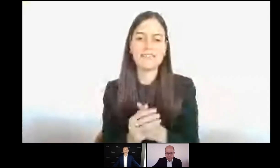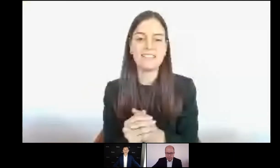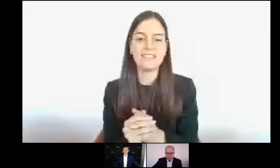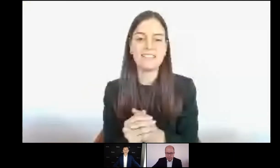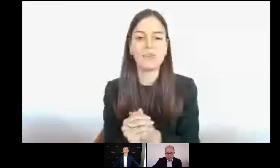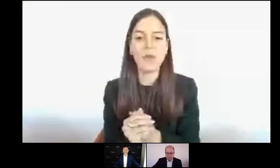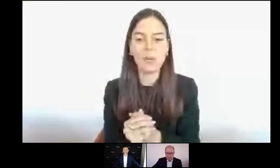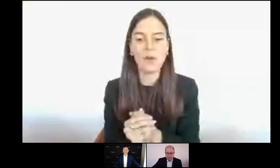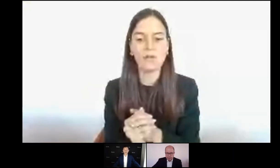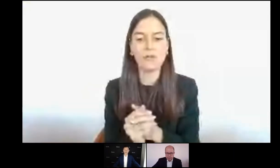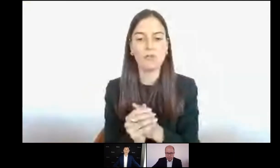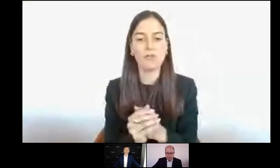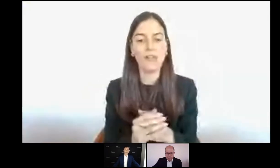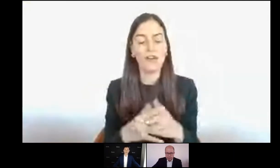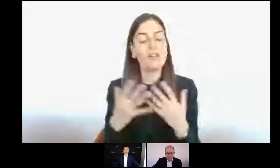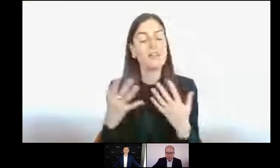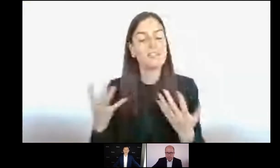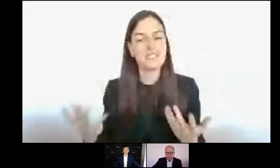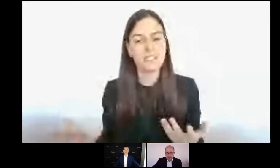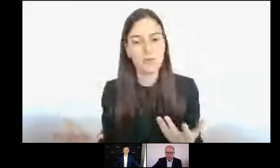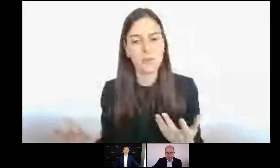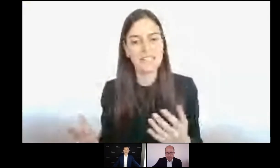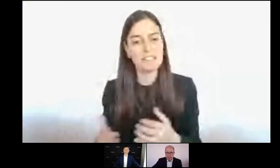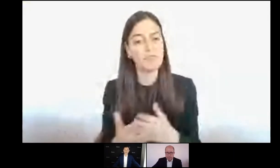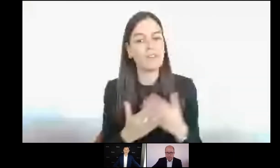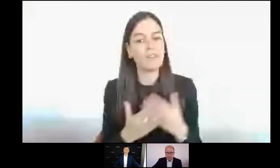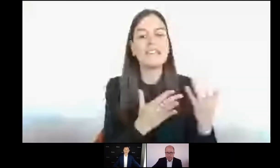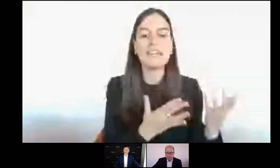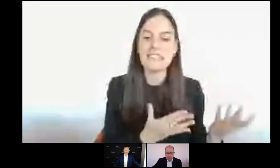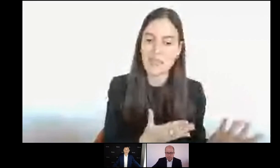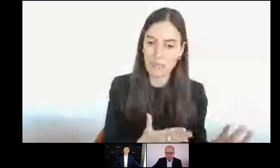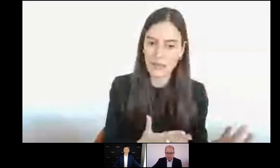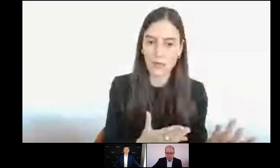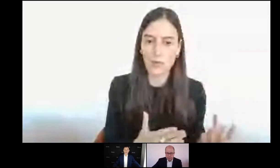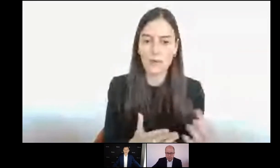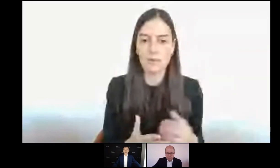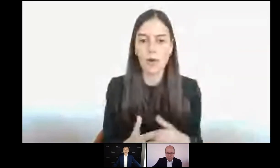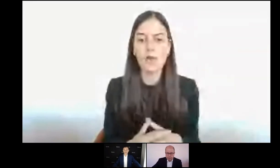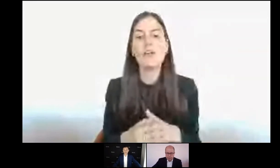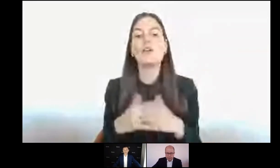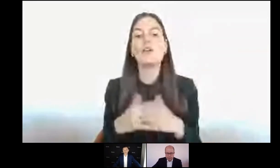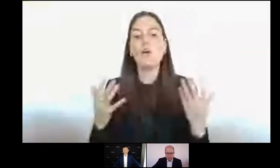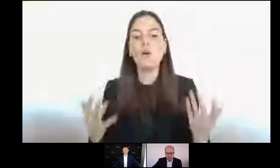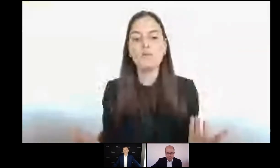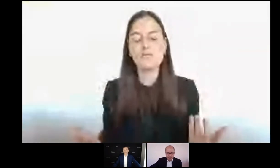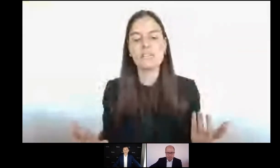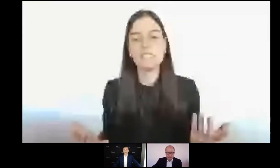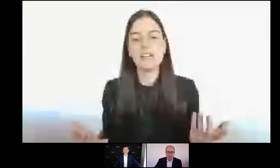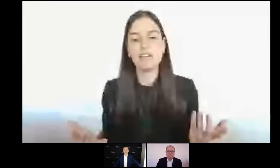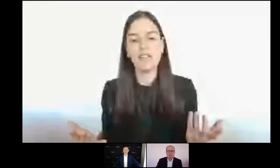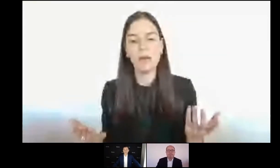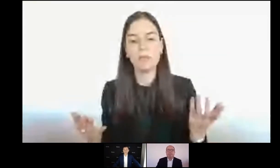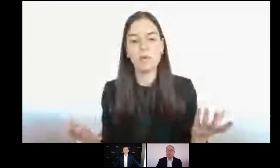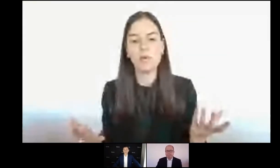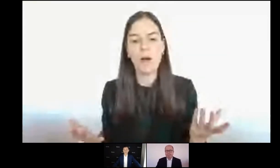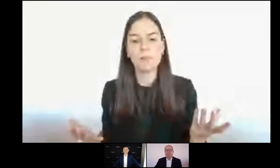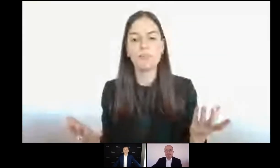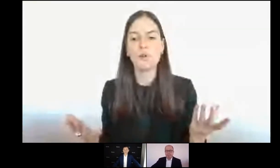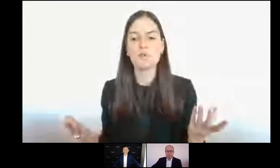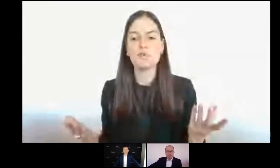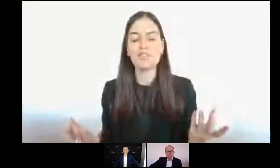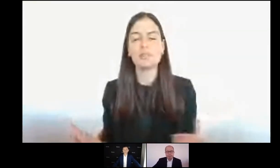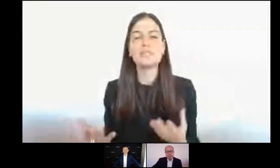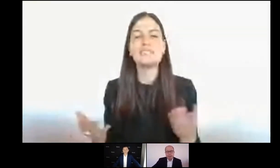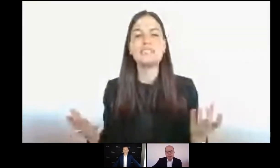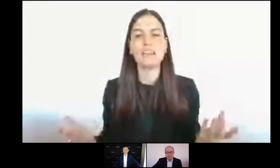la capacité d'emprunt, de faire un investissement locatif et des SCPI en complément, on vous incite à le faire. Pourquoi?